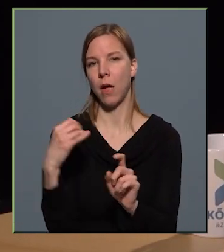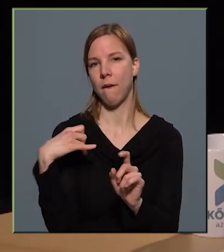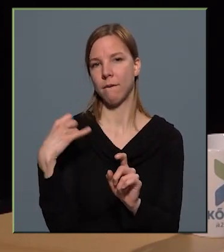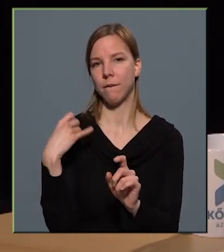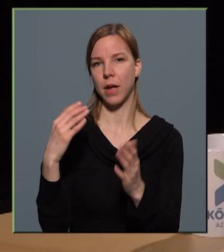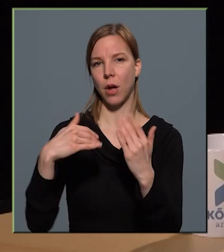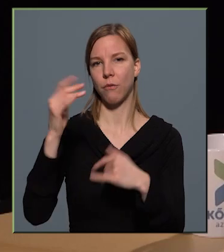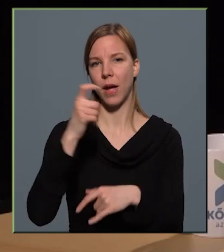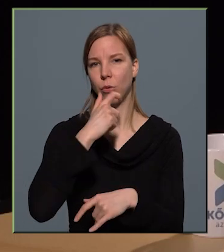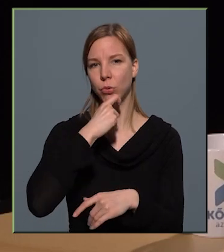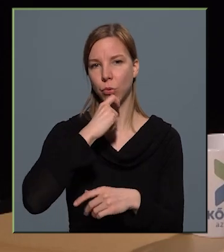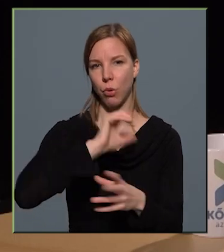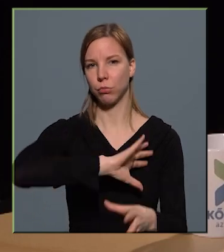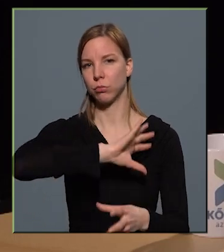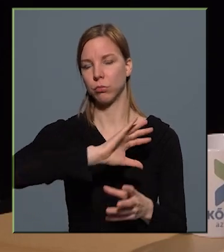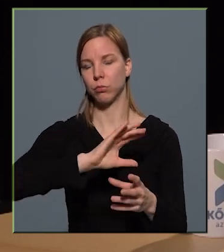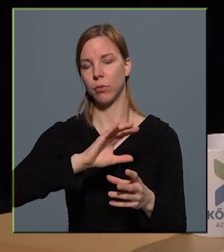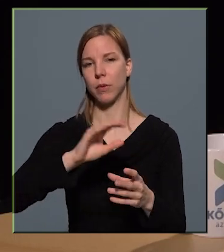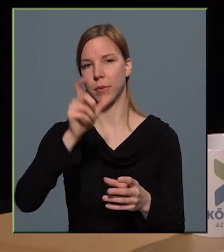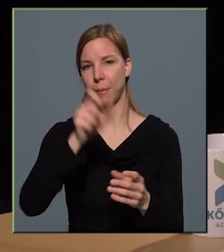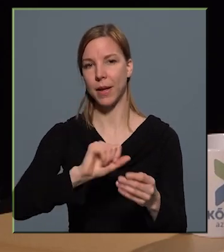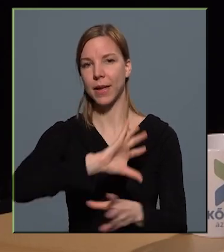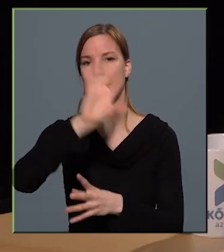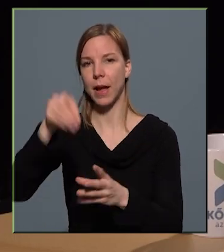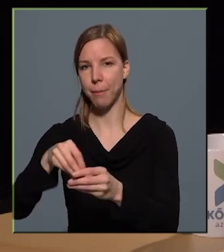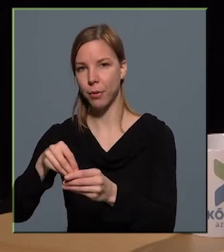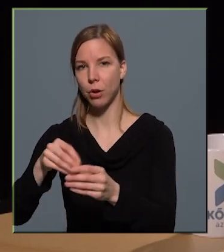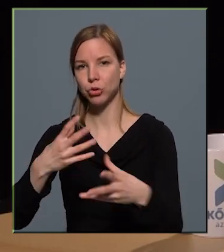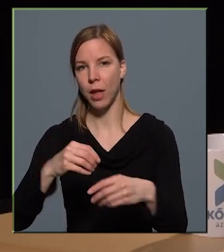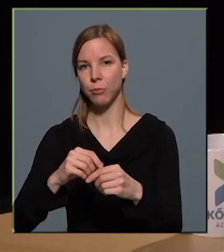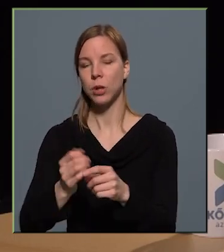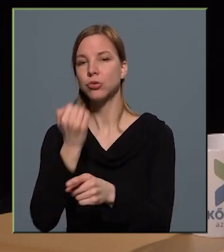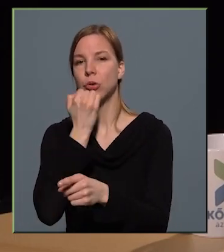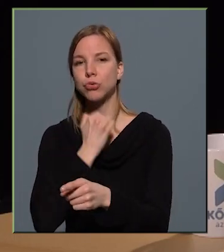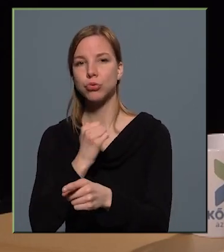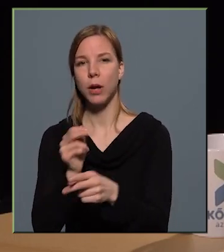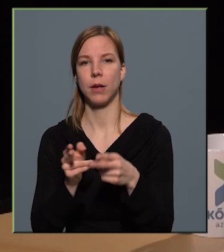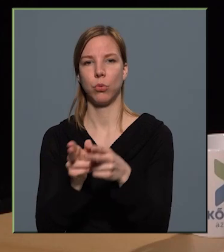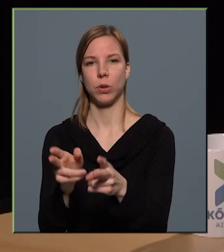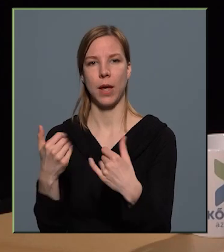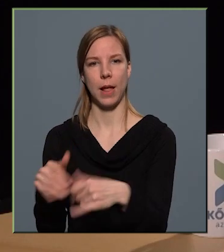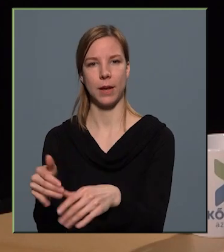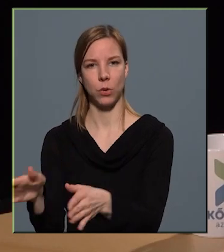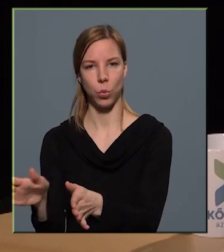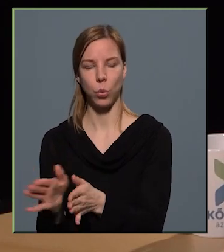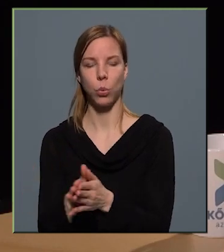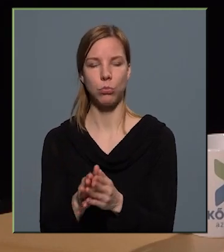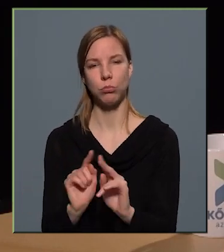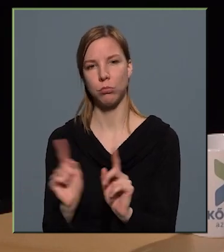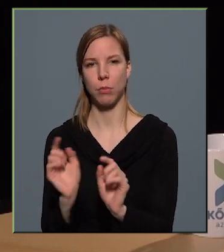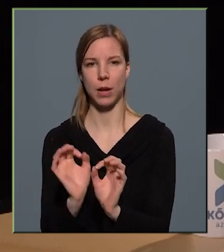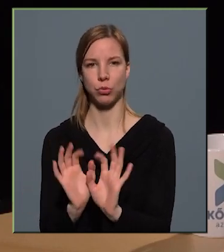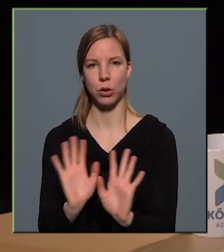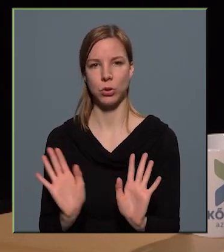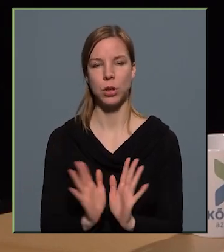fiatal felnőtt korú személy kilép a családi kötelékből, és a saját útján elindul. Ezekben az esetekben